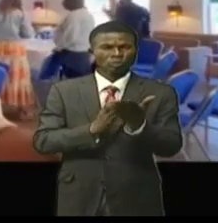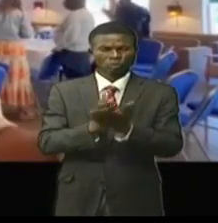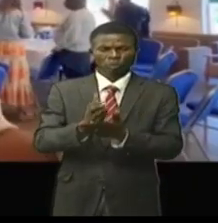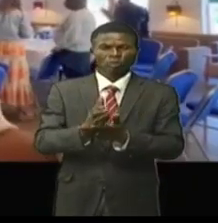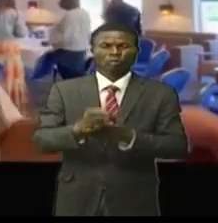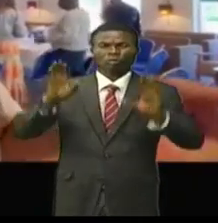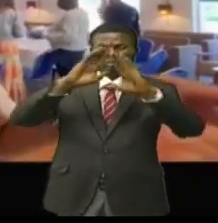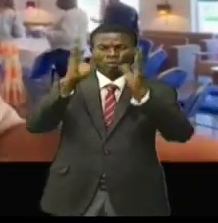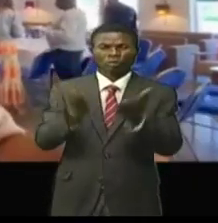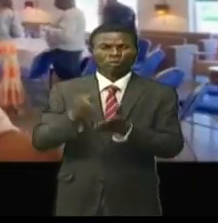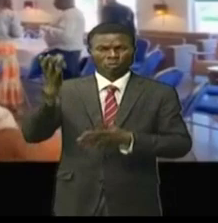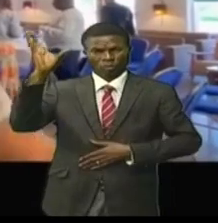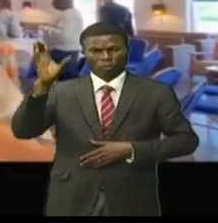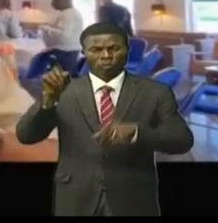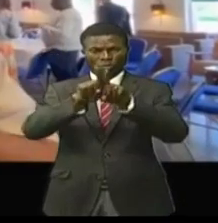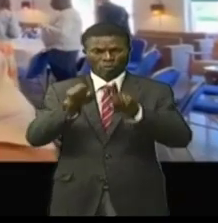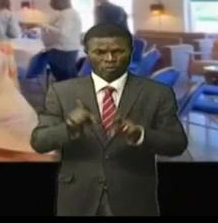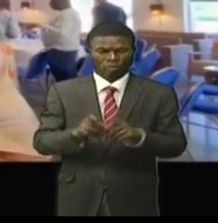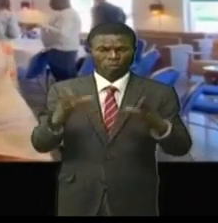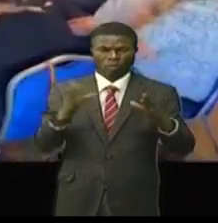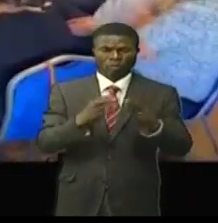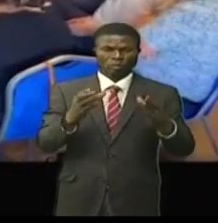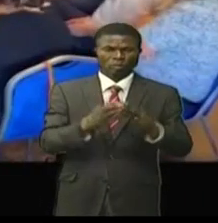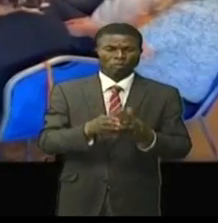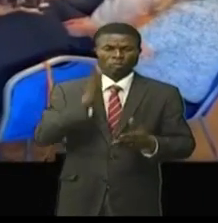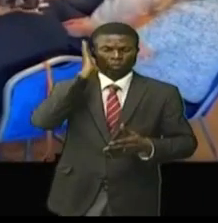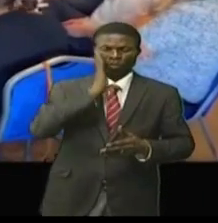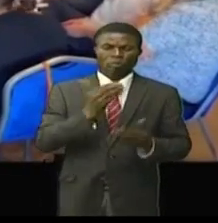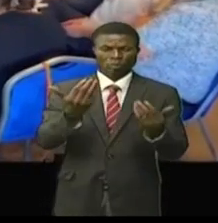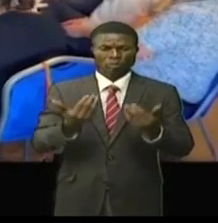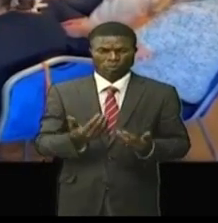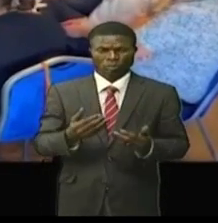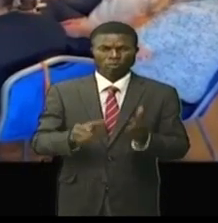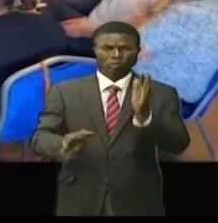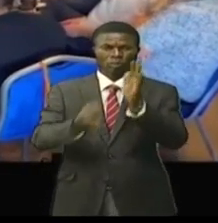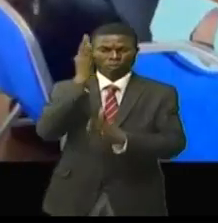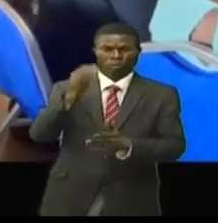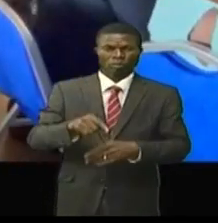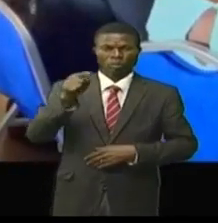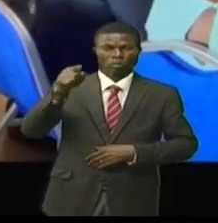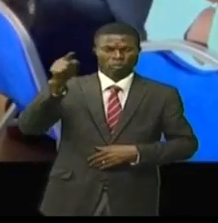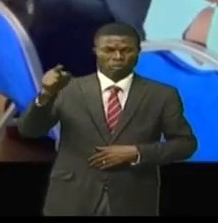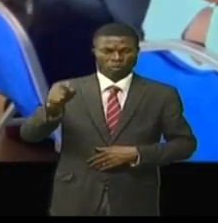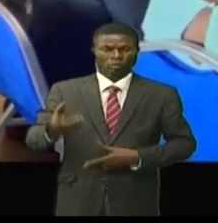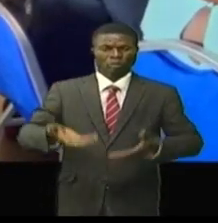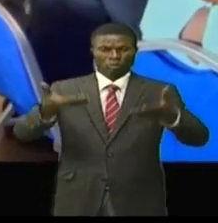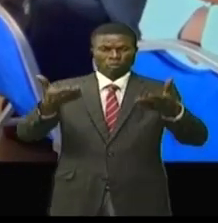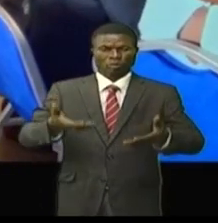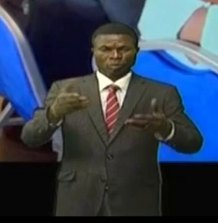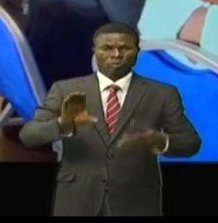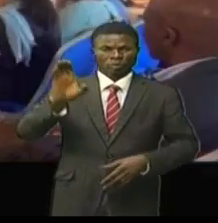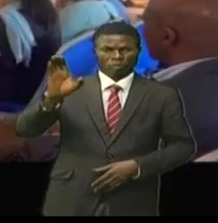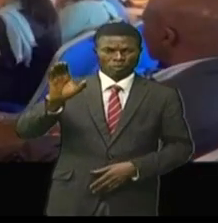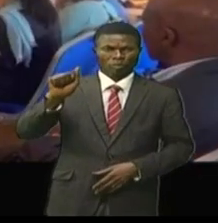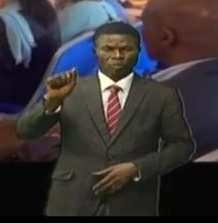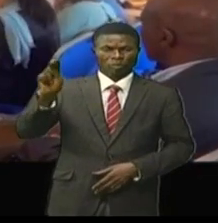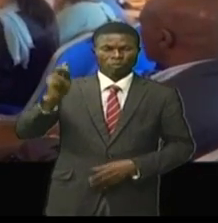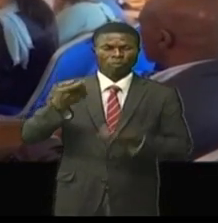communautés locales, mais aussi avec le gouvernement. 13 millions de tonnes de carbone, c'est la quantité de crédits